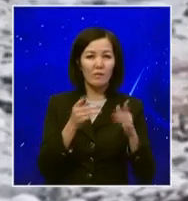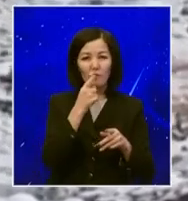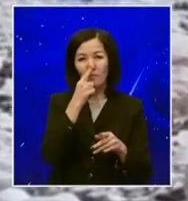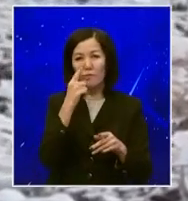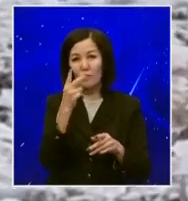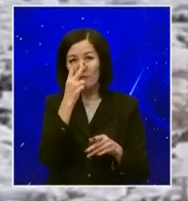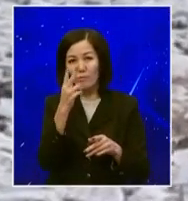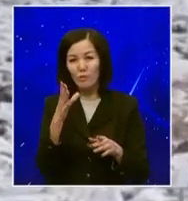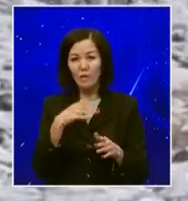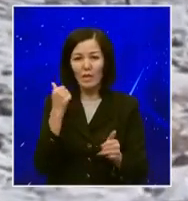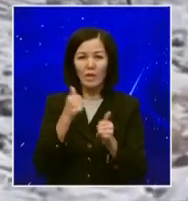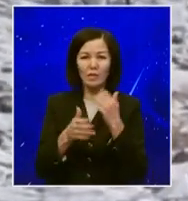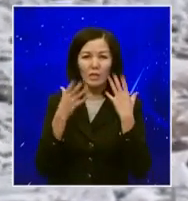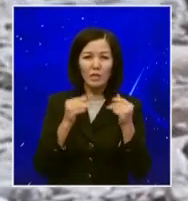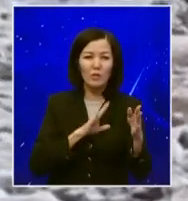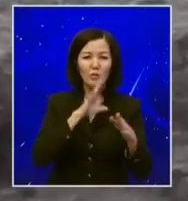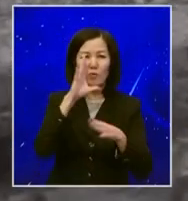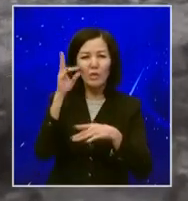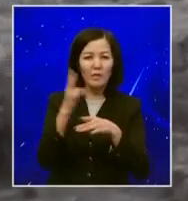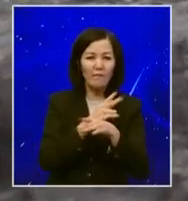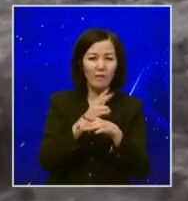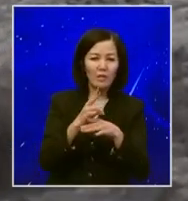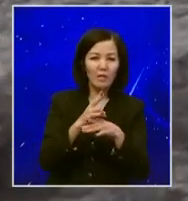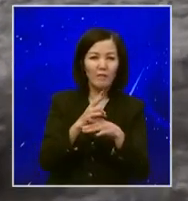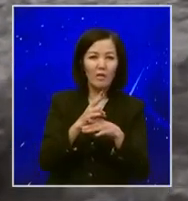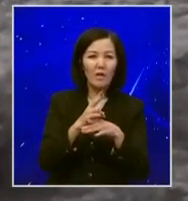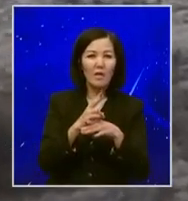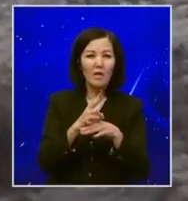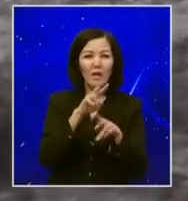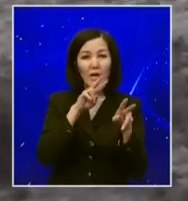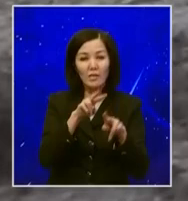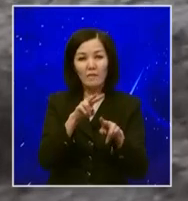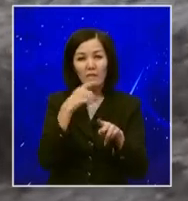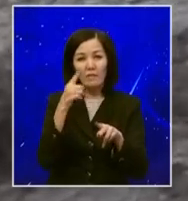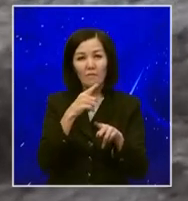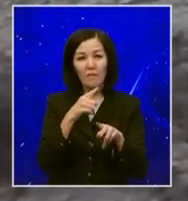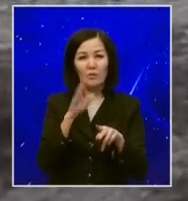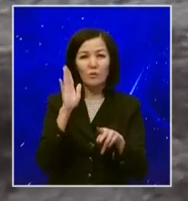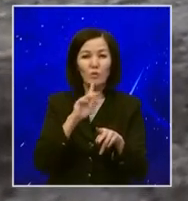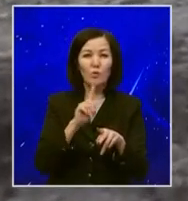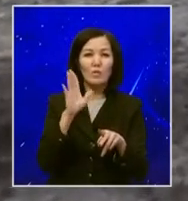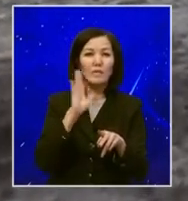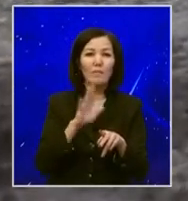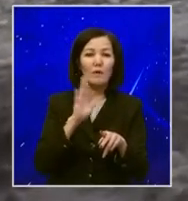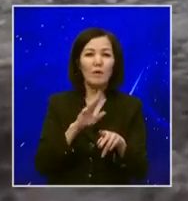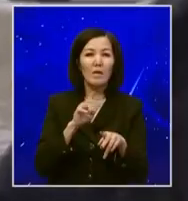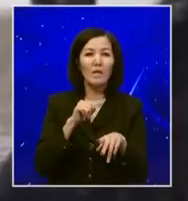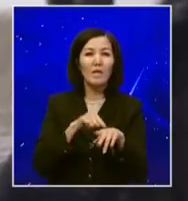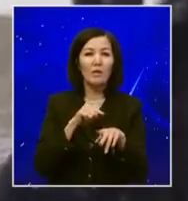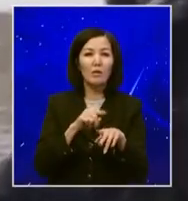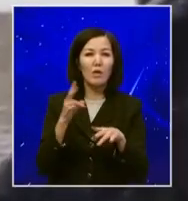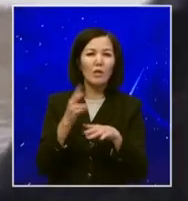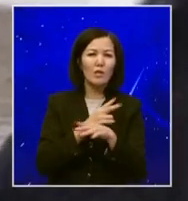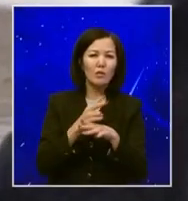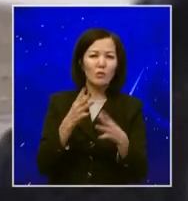можно заметить каждый день с утра и до вечернего времени. Очевидцы утверждают, что собака особенно реагирует на